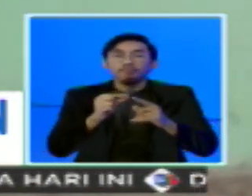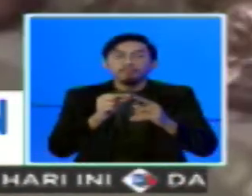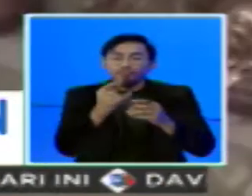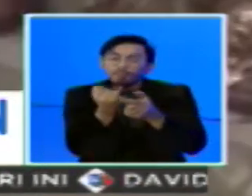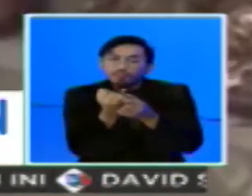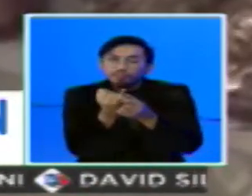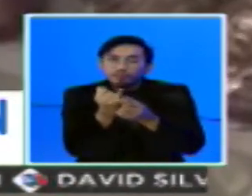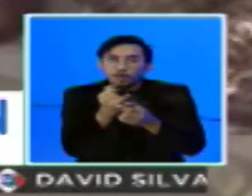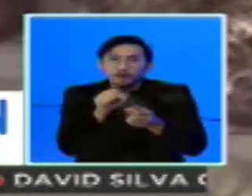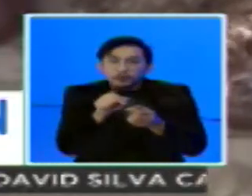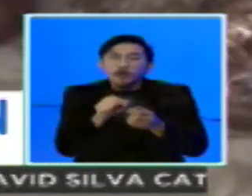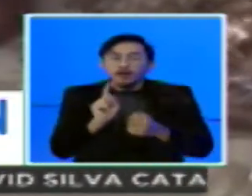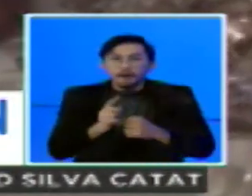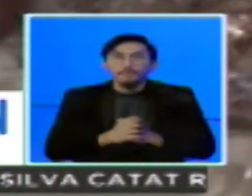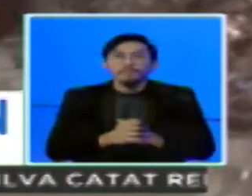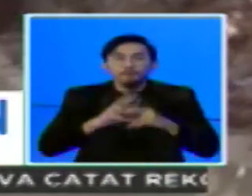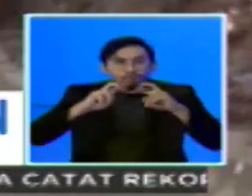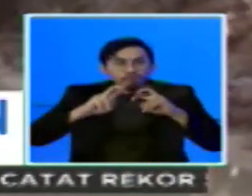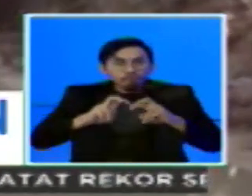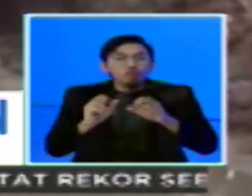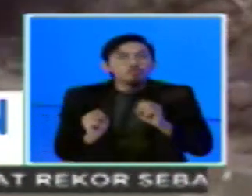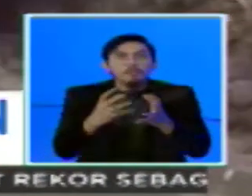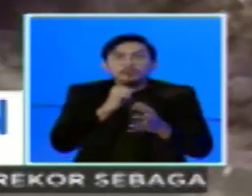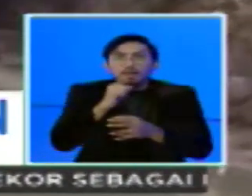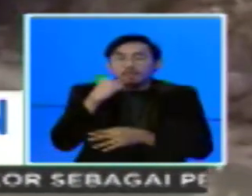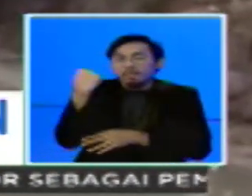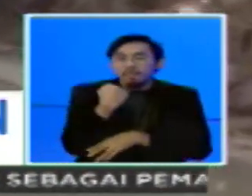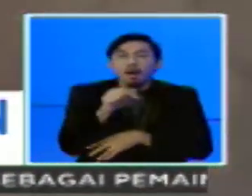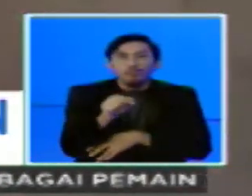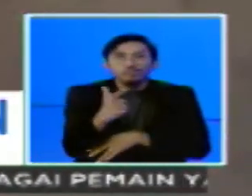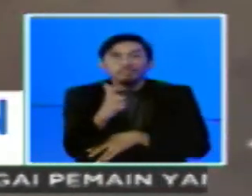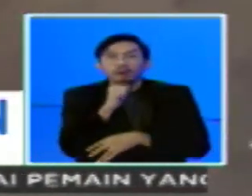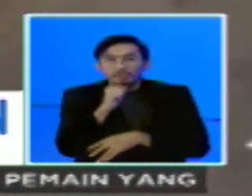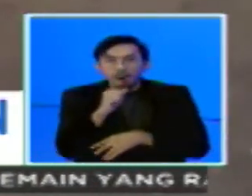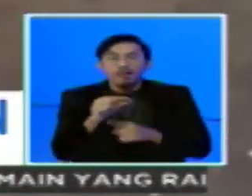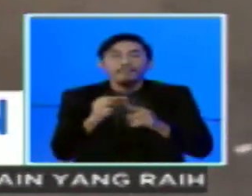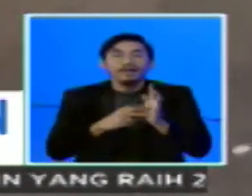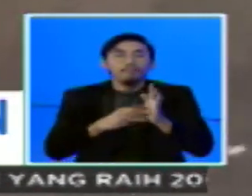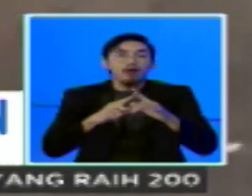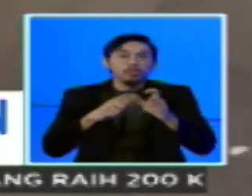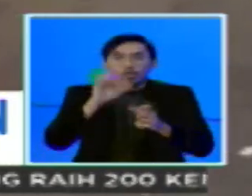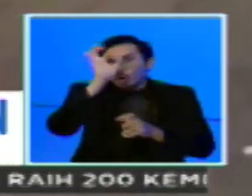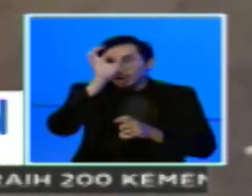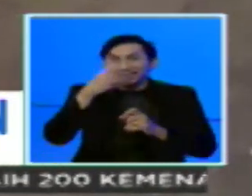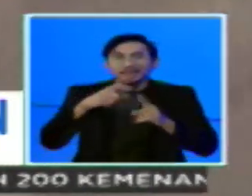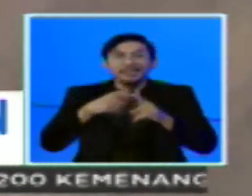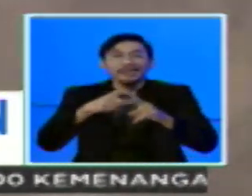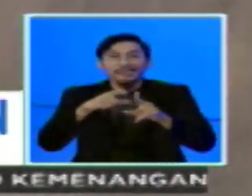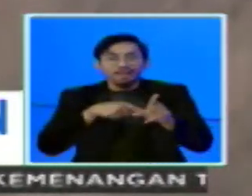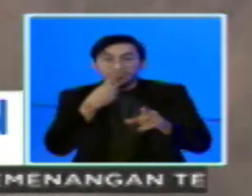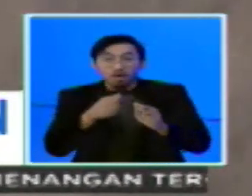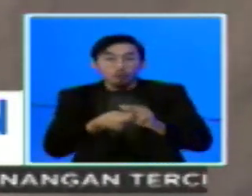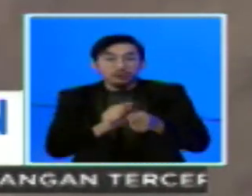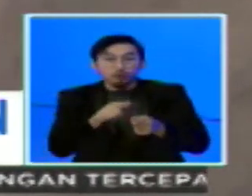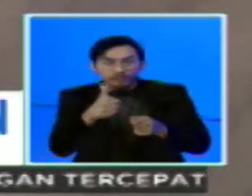tim investigasi dalam mengungkap pelaku penembakan. Karopenmas Mabes Polri Brigjen Pol Dedi Prasetyo mengatakan hasil dari uji